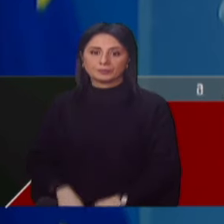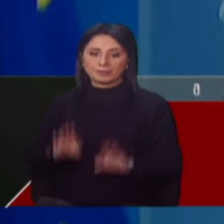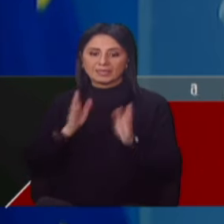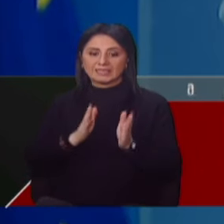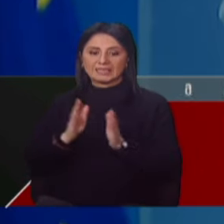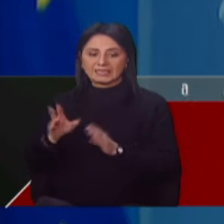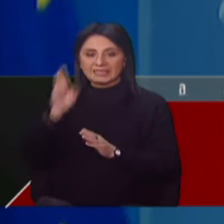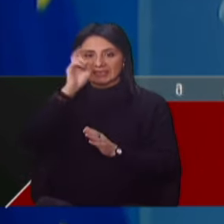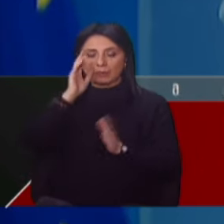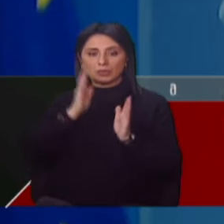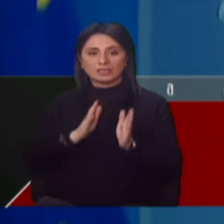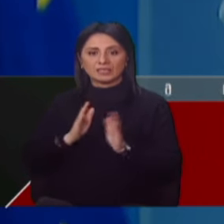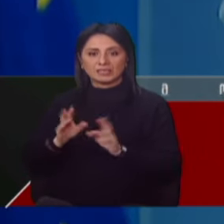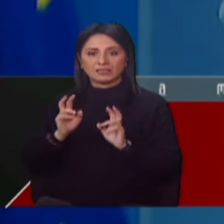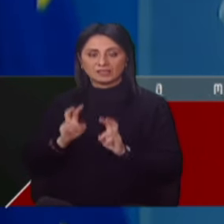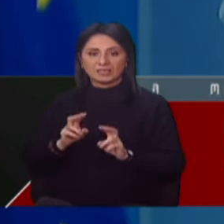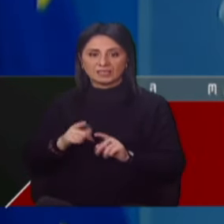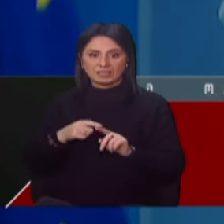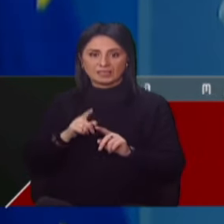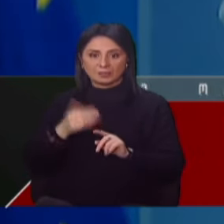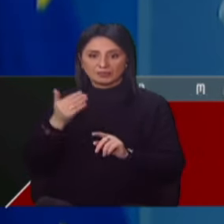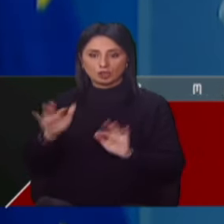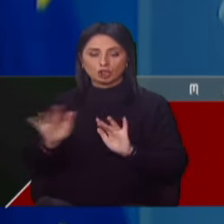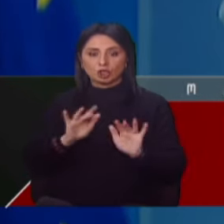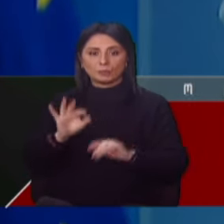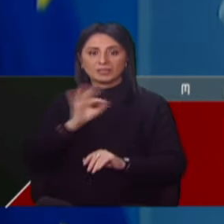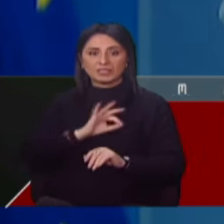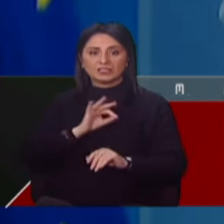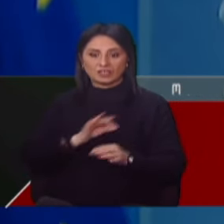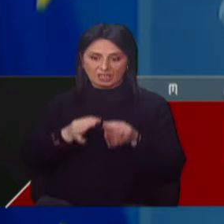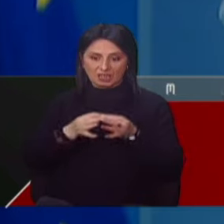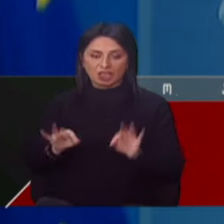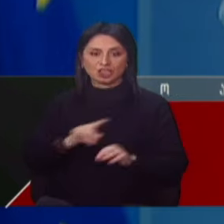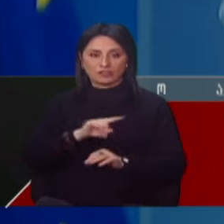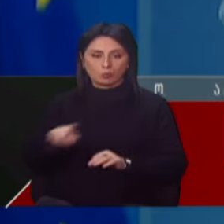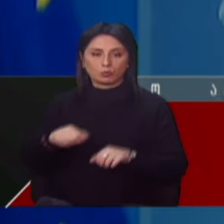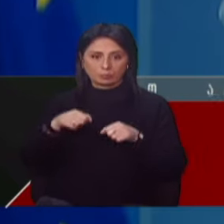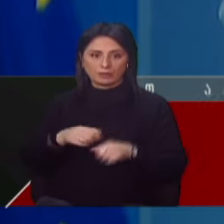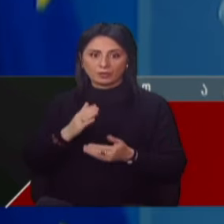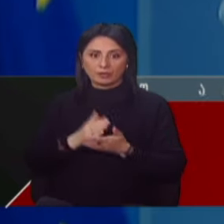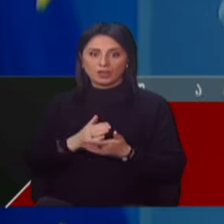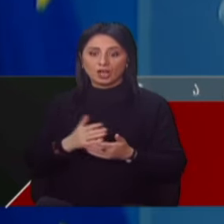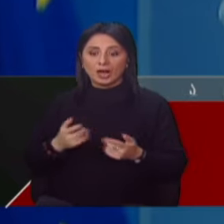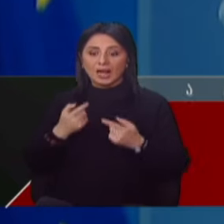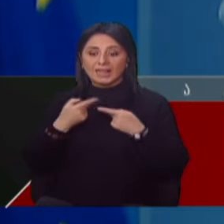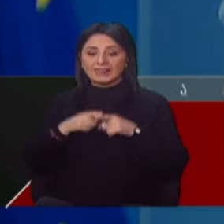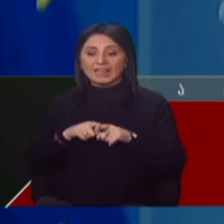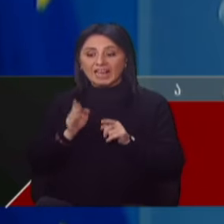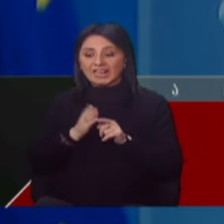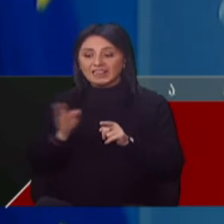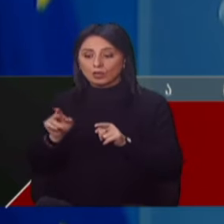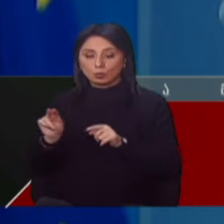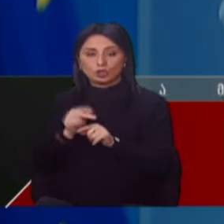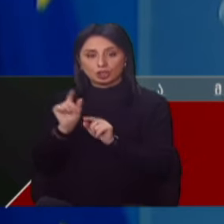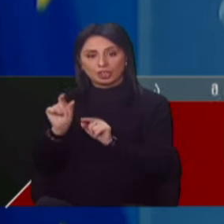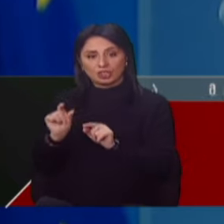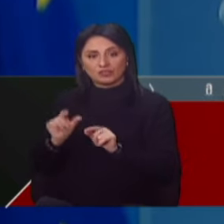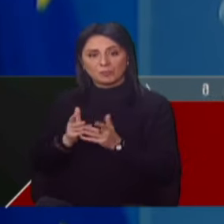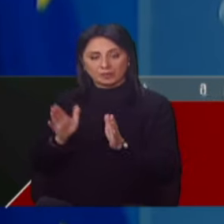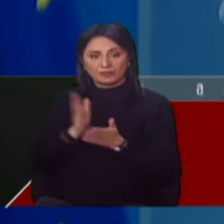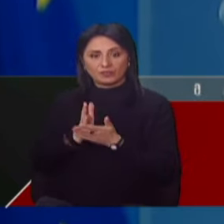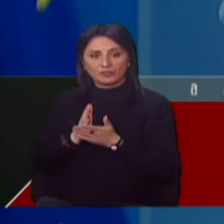წესრიგს, სახელმწიფო წესრიგს და მის მიმართ ზომების გამოყენება დაშვებული იყო. თუმცა ტექნიკურ ნაწილში არის შენიშნები, უფრო